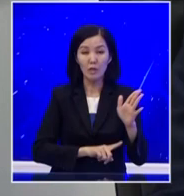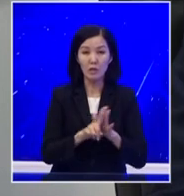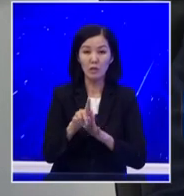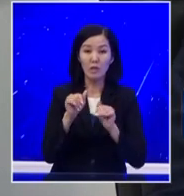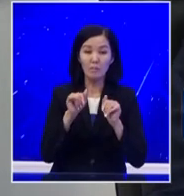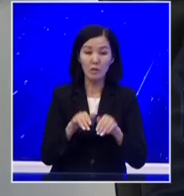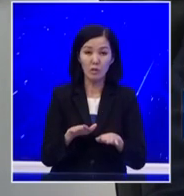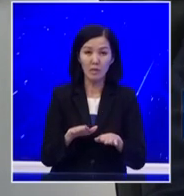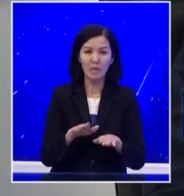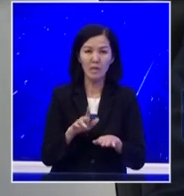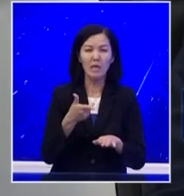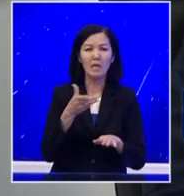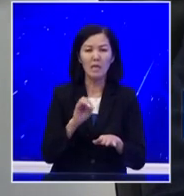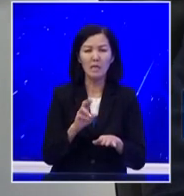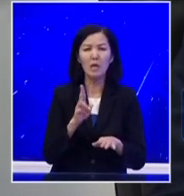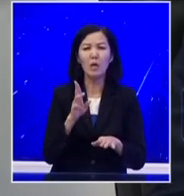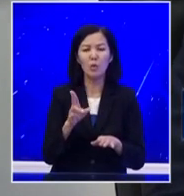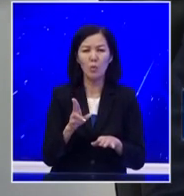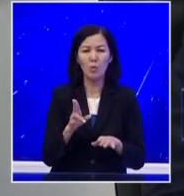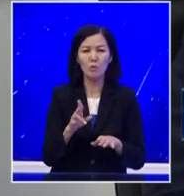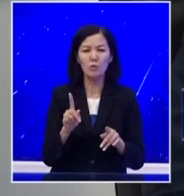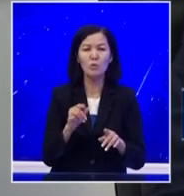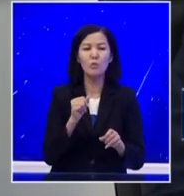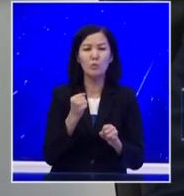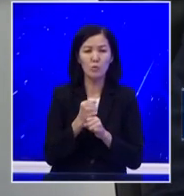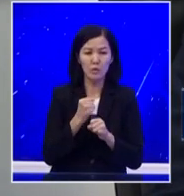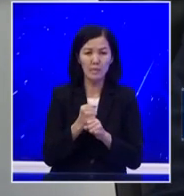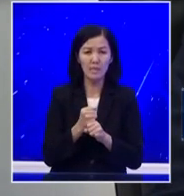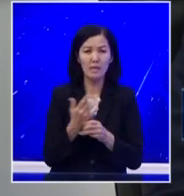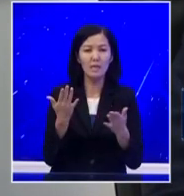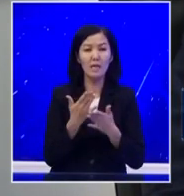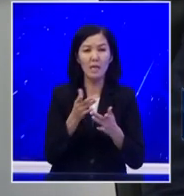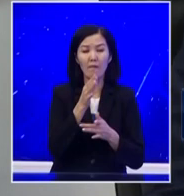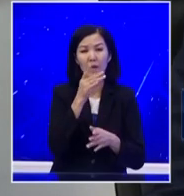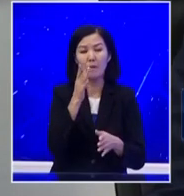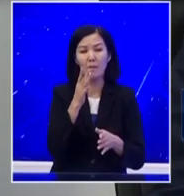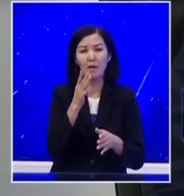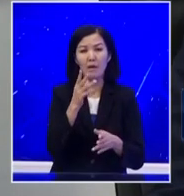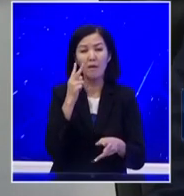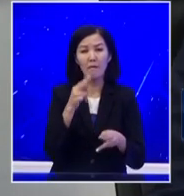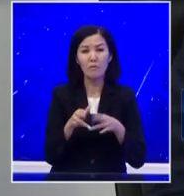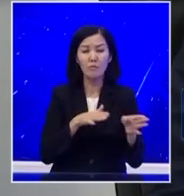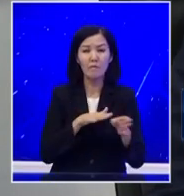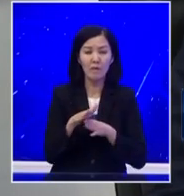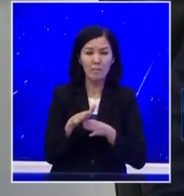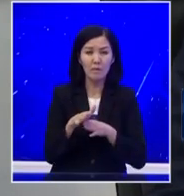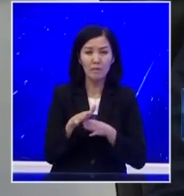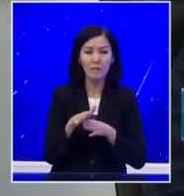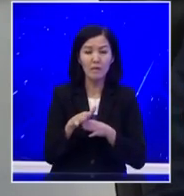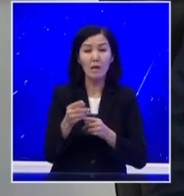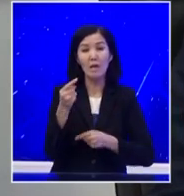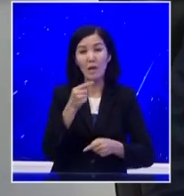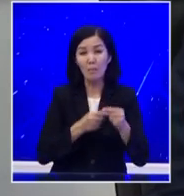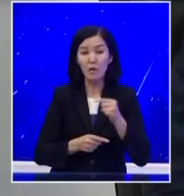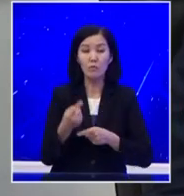что кто виноват или там кто-то должен сделать в какие сроки ребята мои коллеги дают мне обратную связь